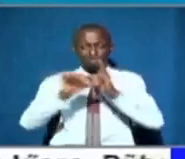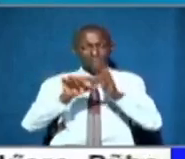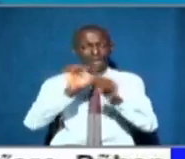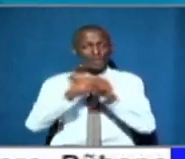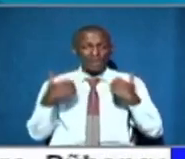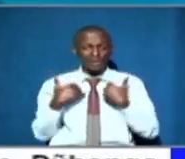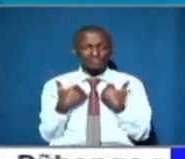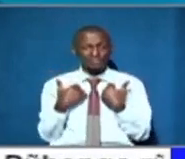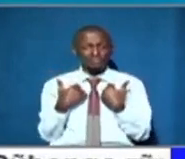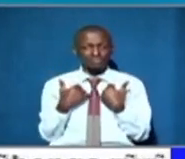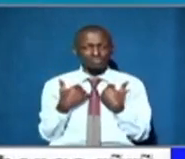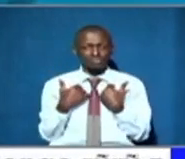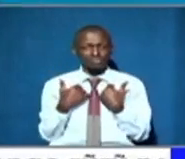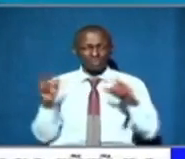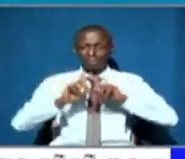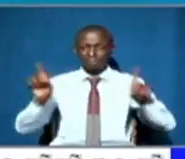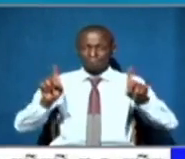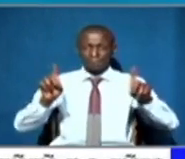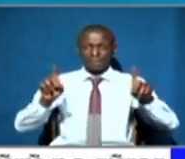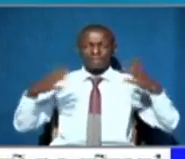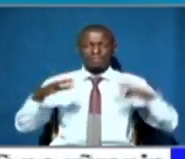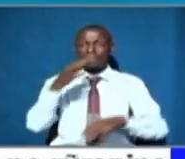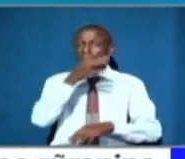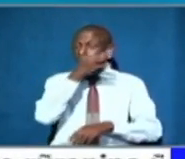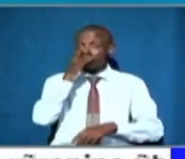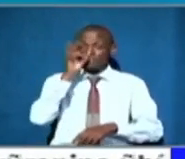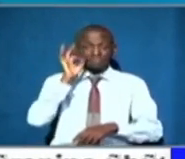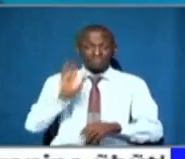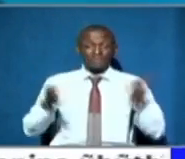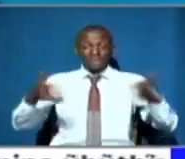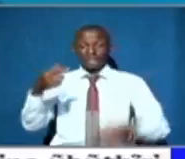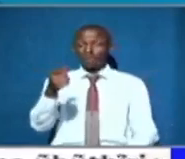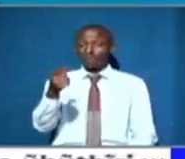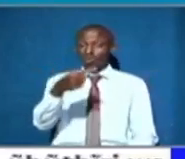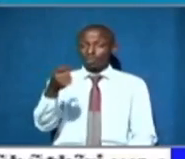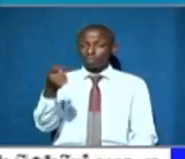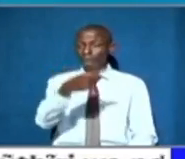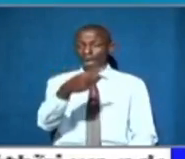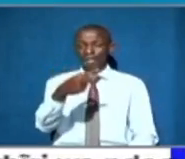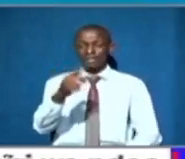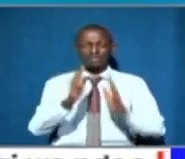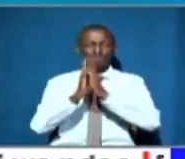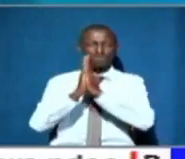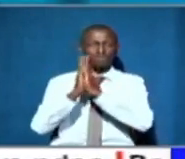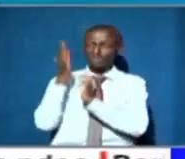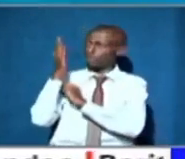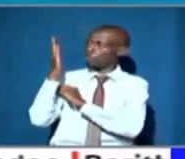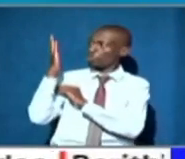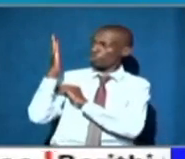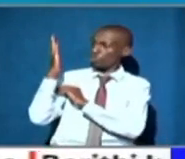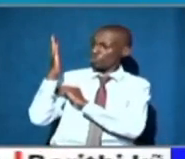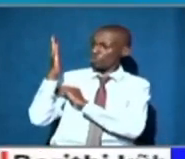no ni guderera ingi aria marahigithira mu mweri toyo Theni wa maudu tuwekaga ni kuhoya gai. Hena kidu gita